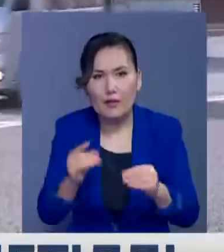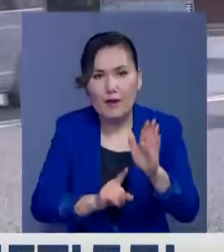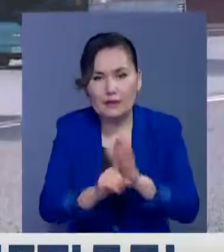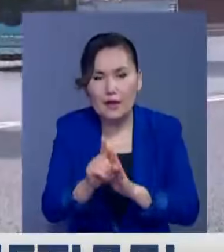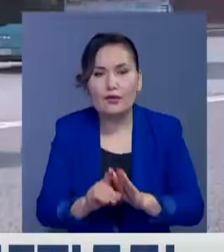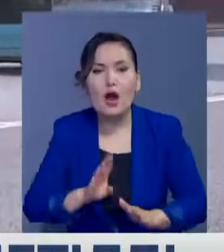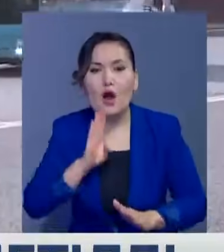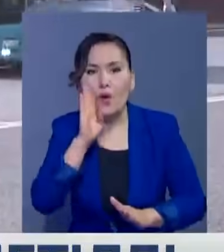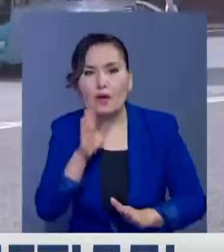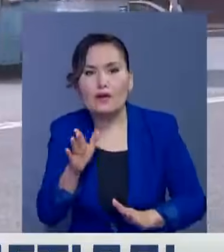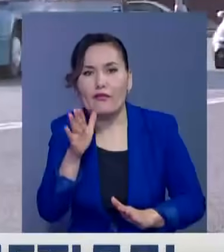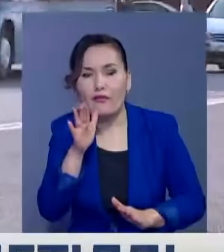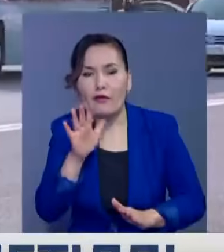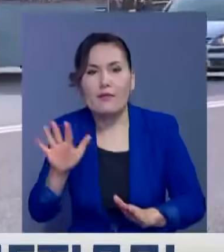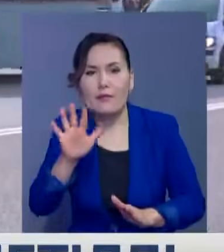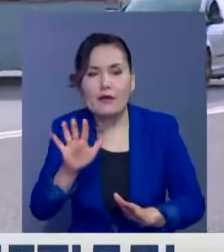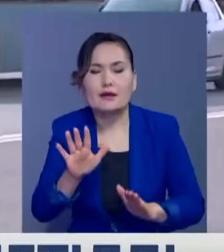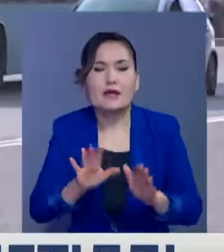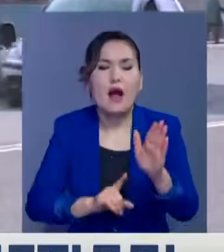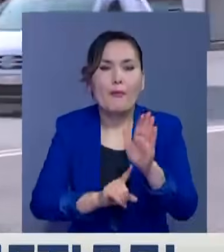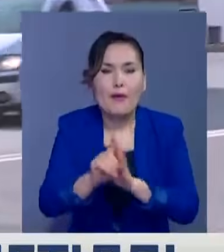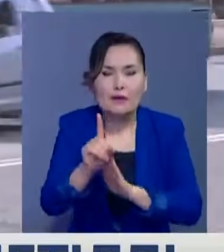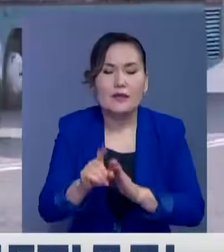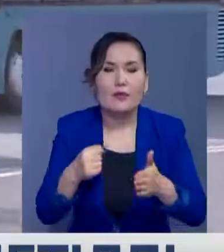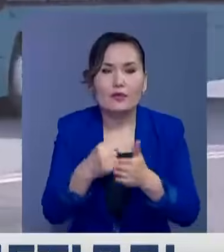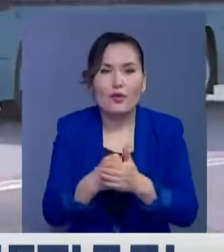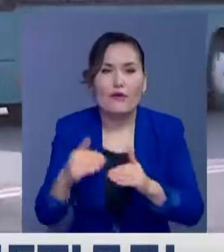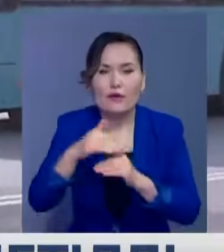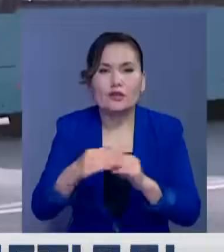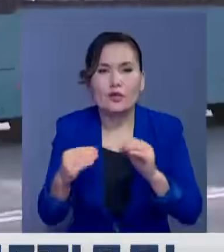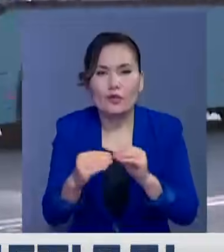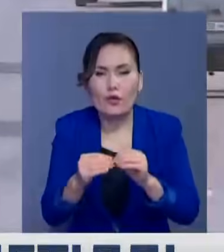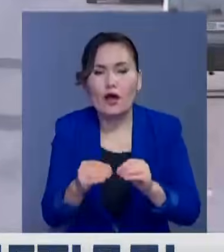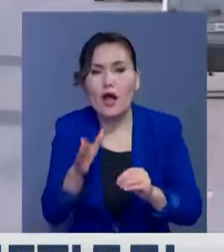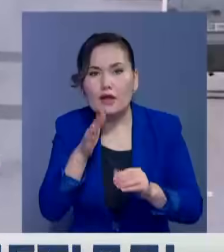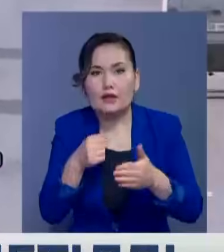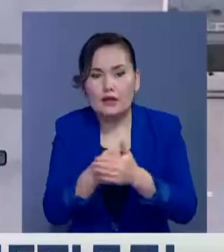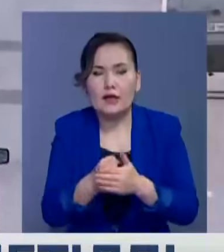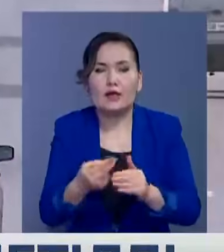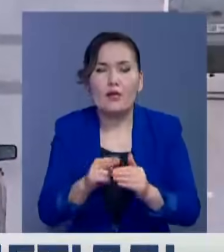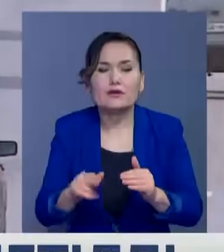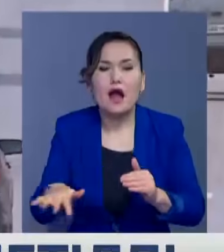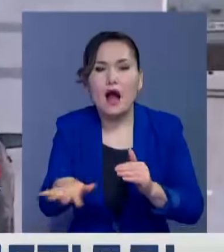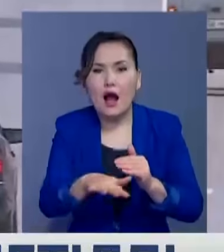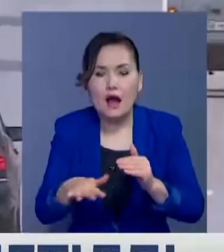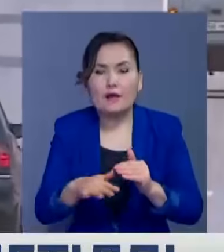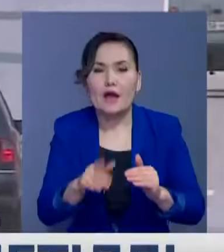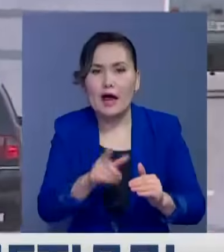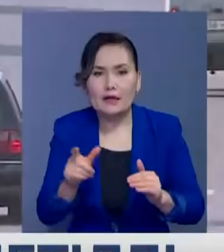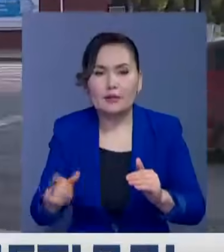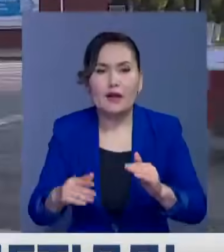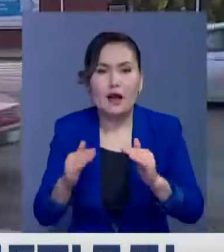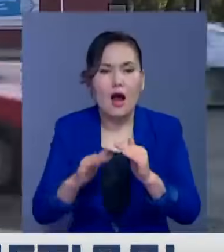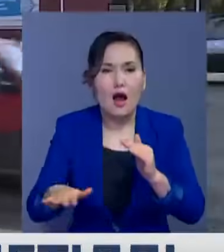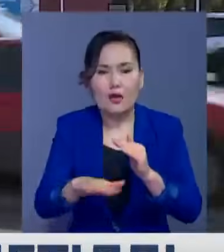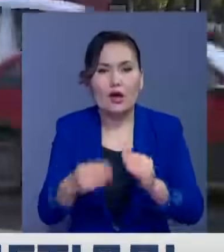сағат 5-тен кешкі сағат 10-ға дейін халыққа үй ауласында серуендеуге рұқсат етілді. Бірақ Теміртау қаласында шектеу